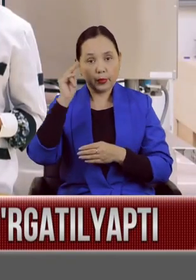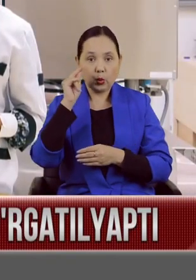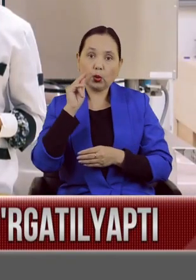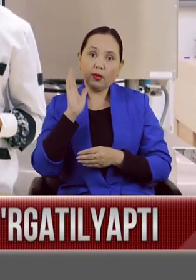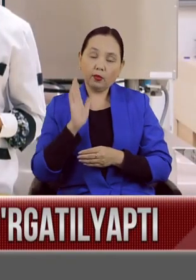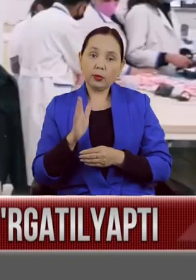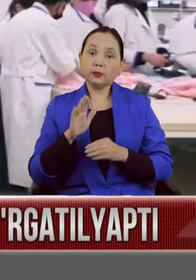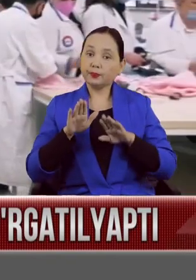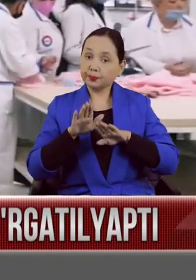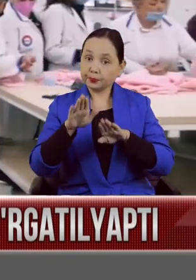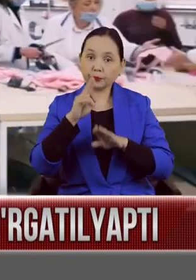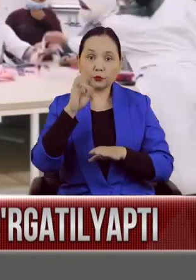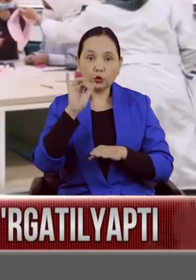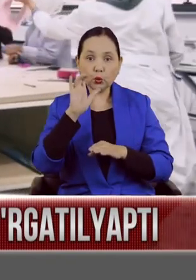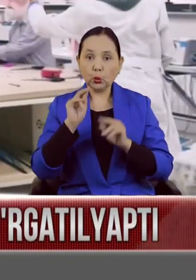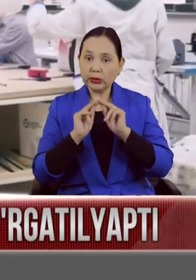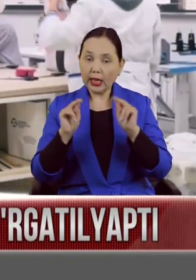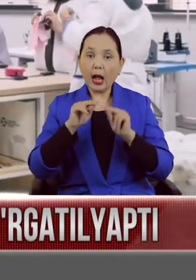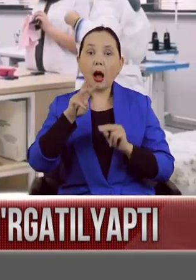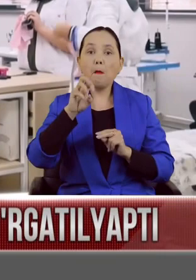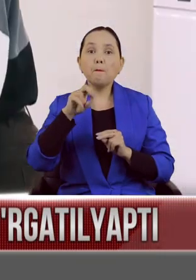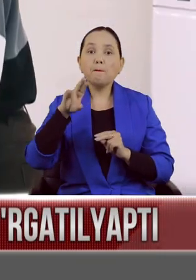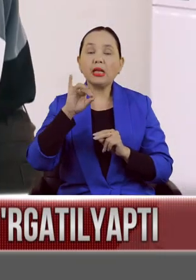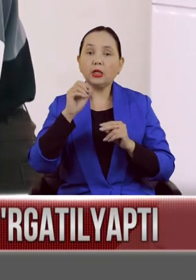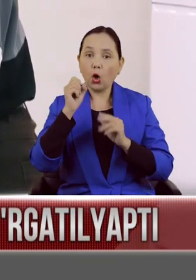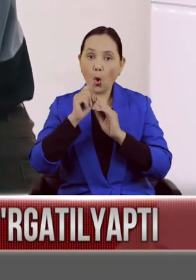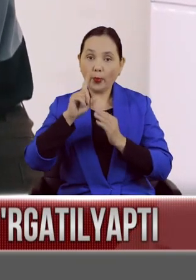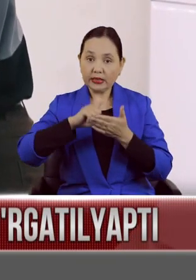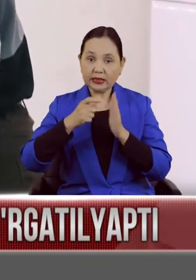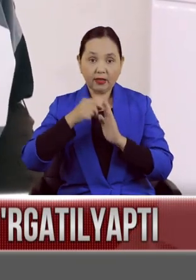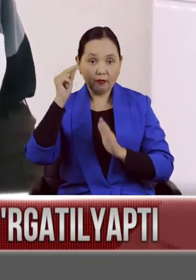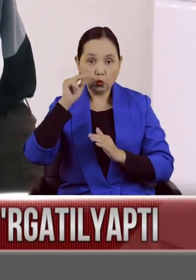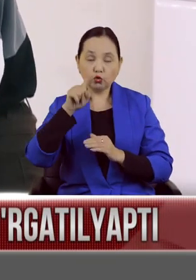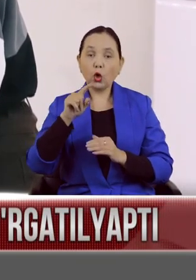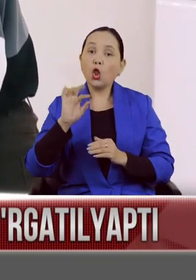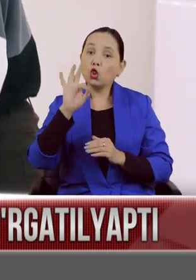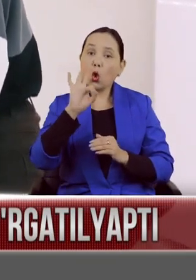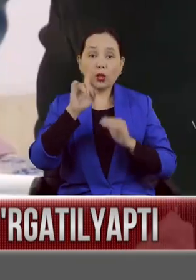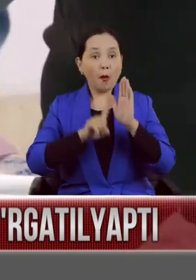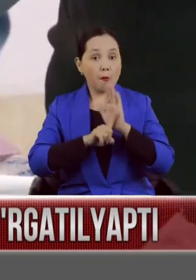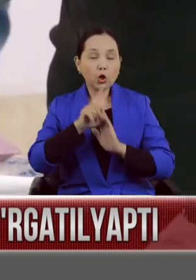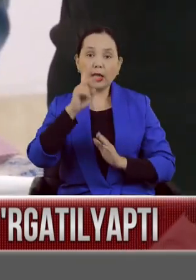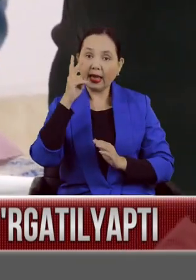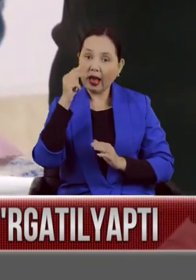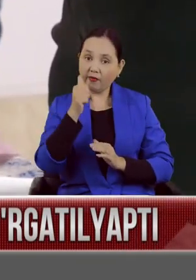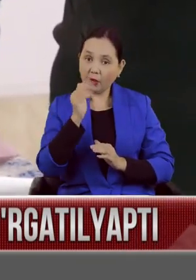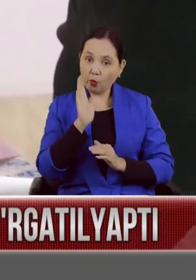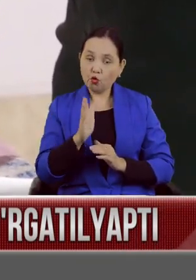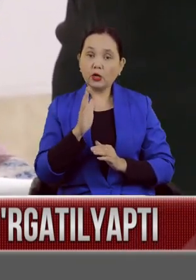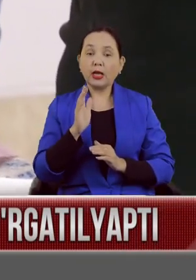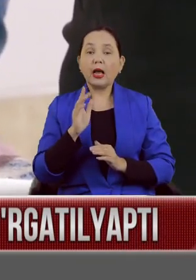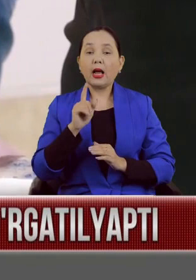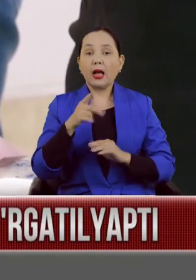narsalarni o'rganyapmiz. Tikuvchilik kursiga qatnayotgan Madina esa 11 sinf o'quvchisi. U darslarni noldan boshlaganiga 2 hafta